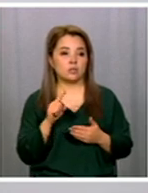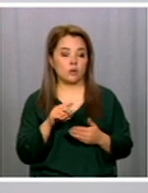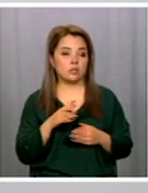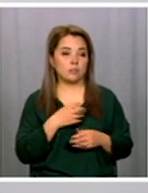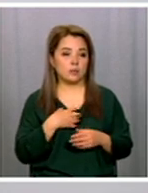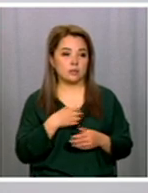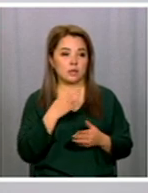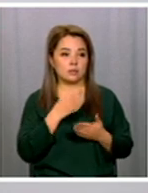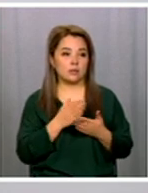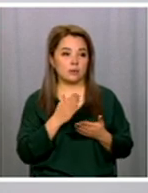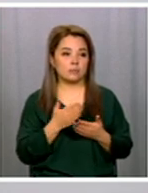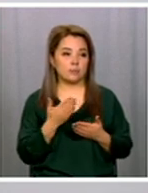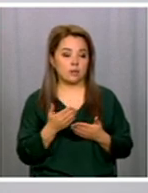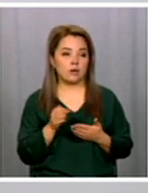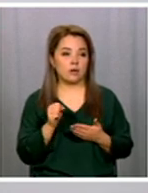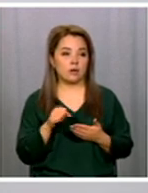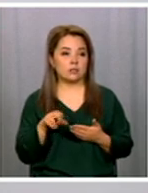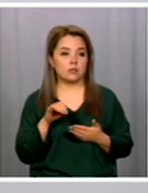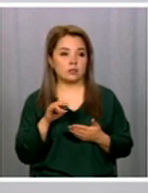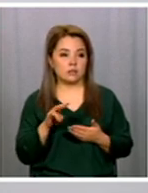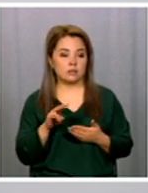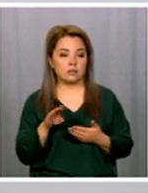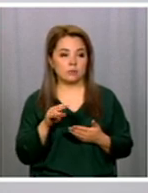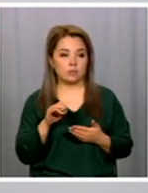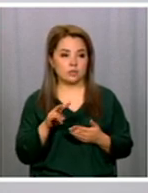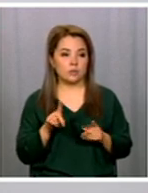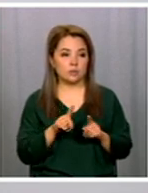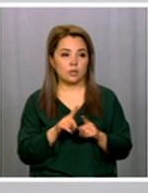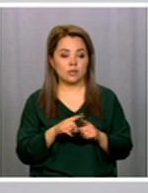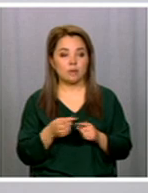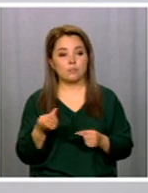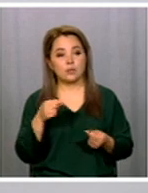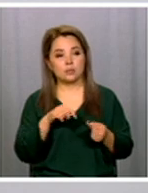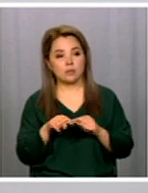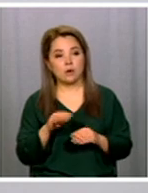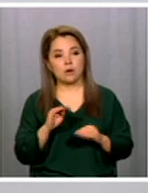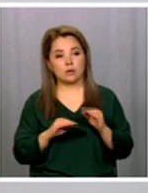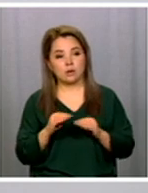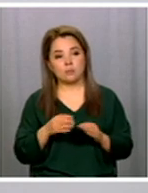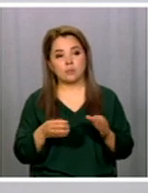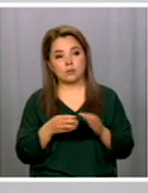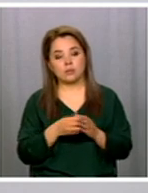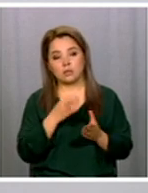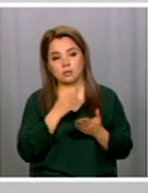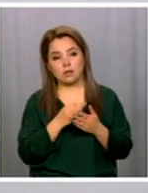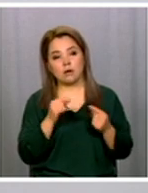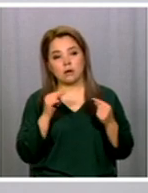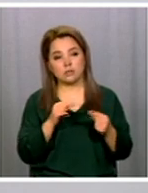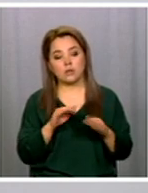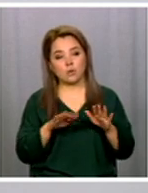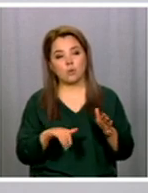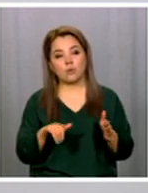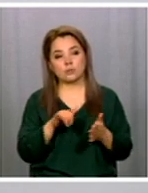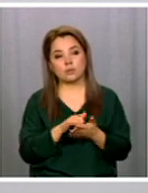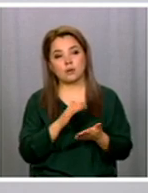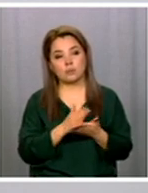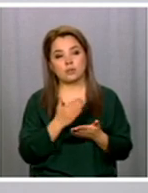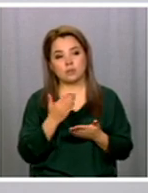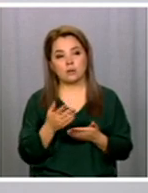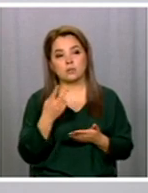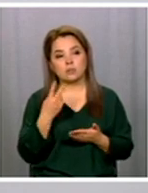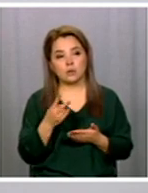негіздер аденин, тиминге бір-біріне комплементарлы, яғни қарама-қарсы орналасқан, олар